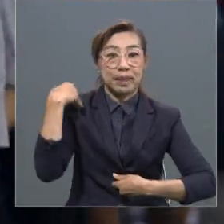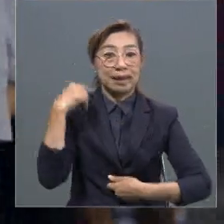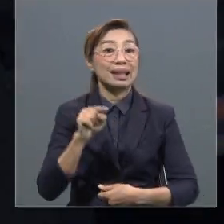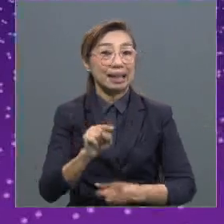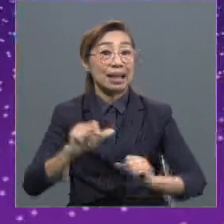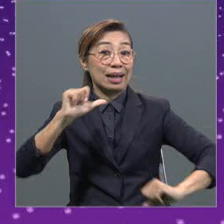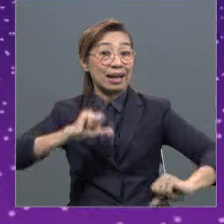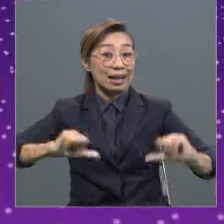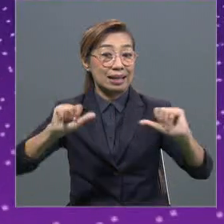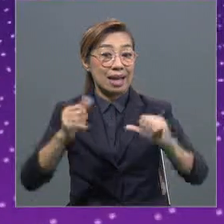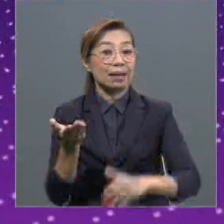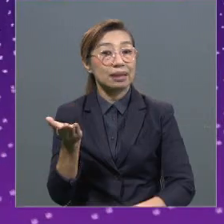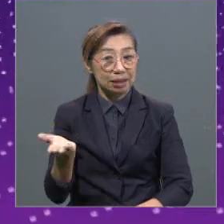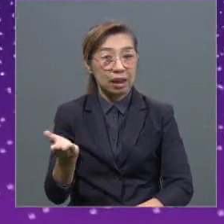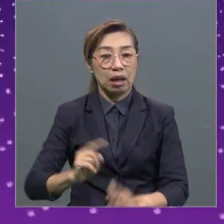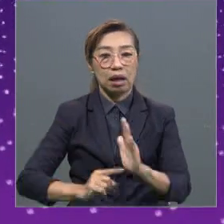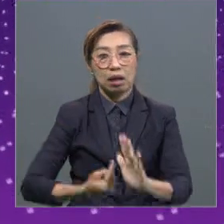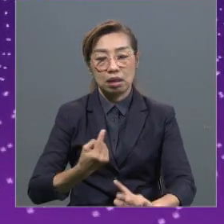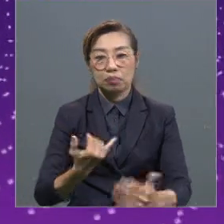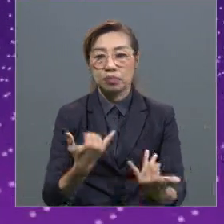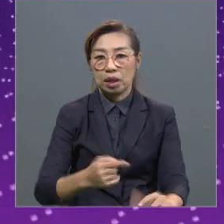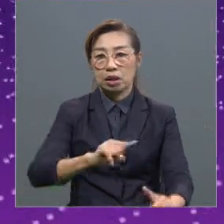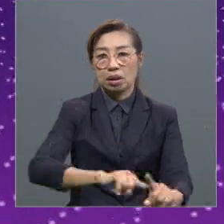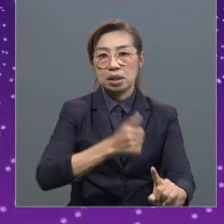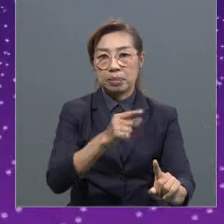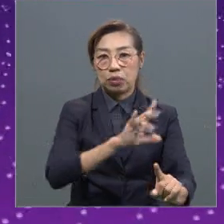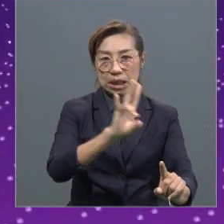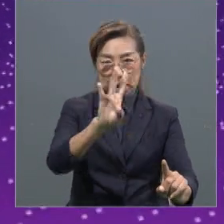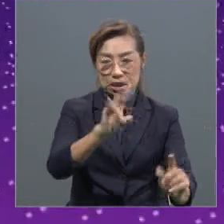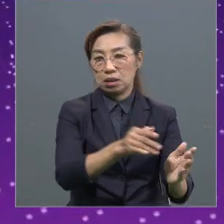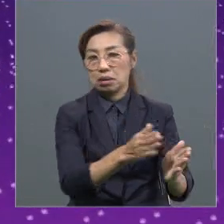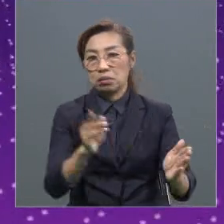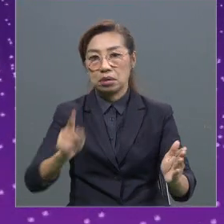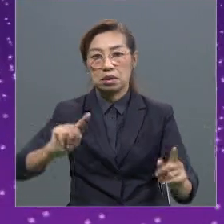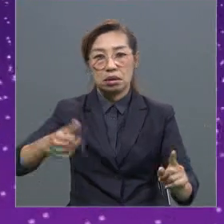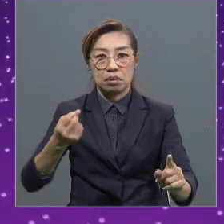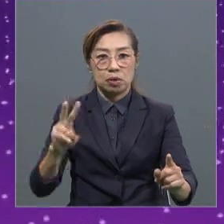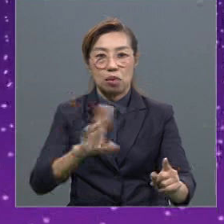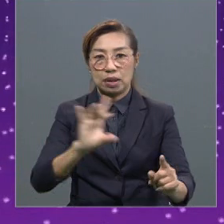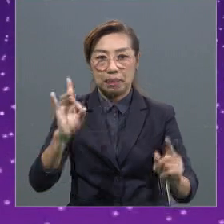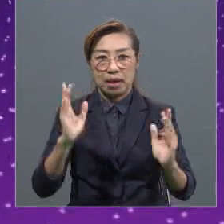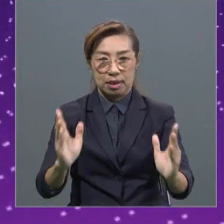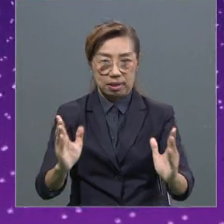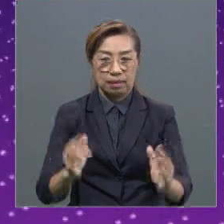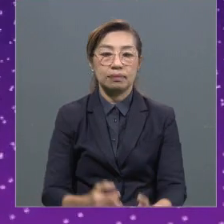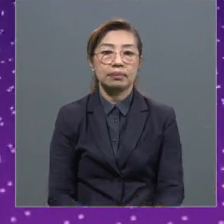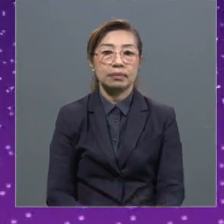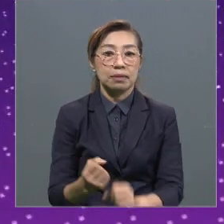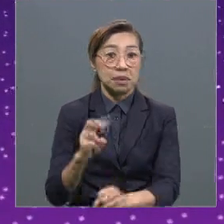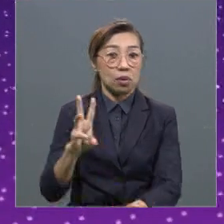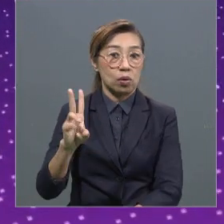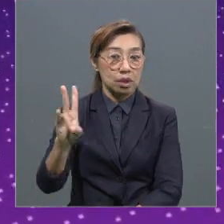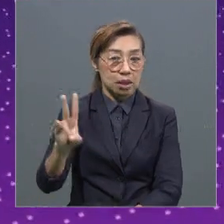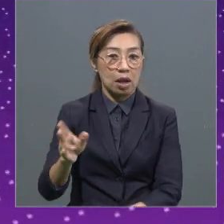จักวามีกำหนดจัดแสดงขึ้นในระหว่างวันที่ 7พฤศจิกายนถึงวันที่ 8ธันวาคม 2567ณหอ